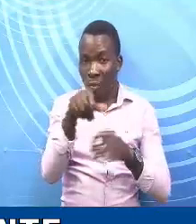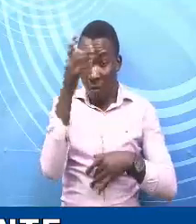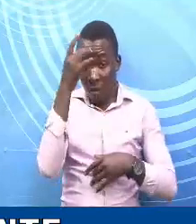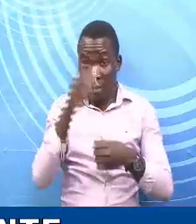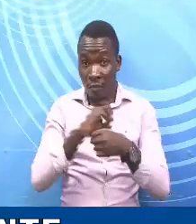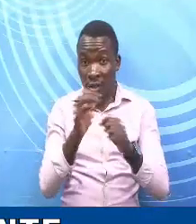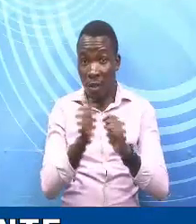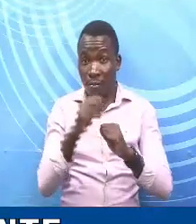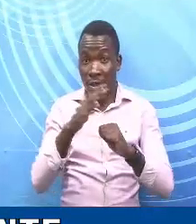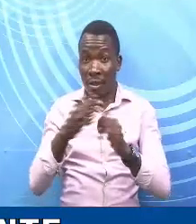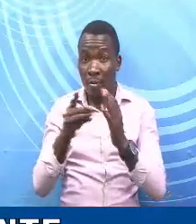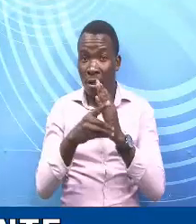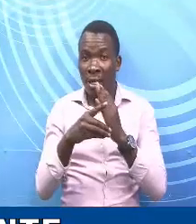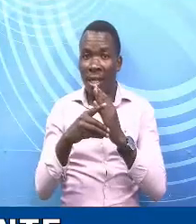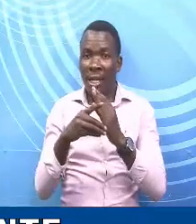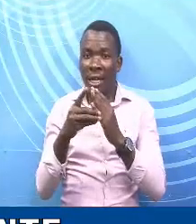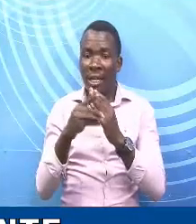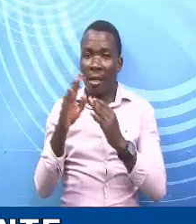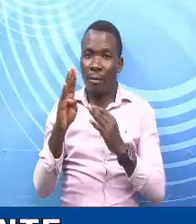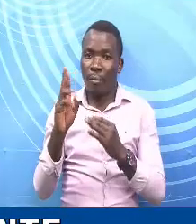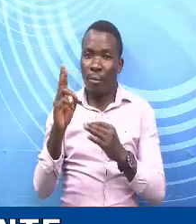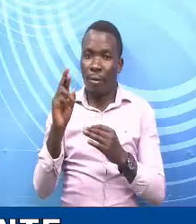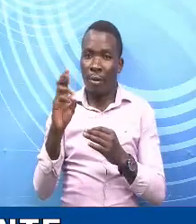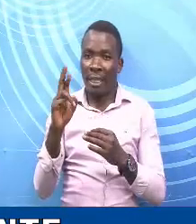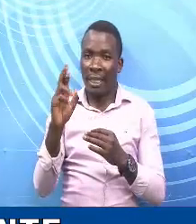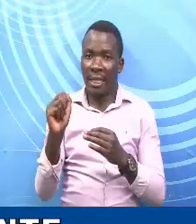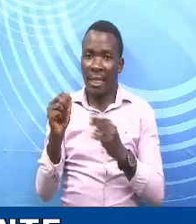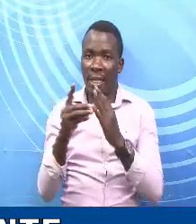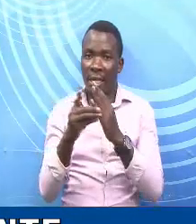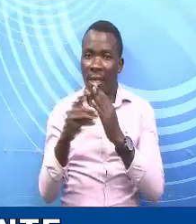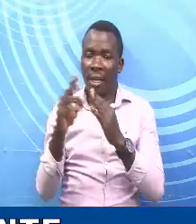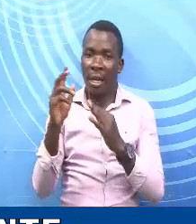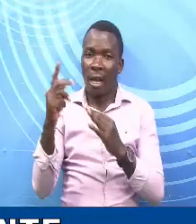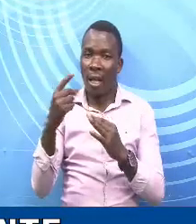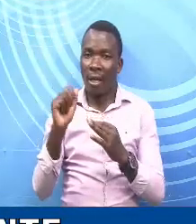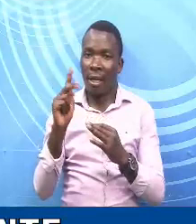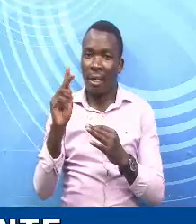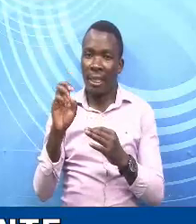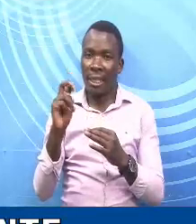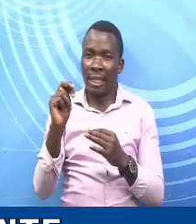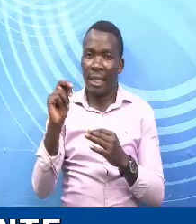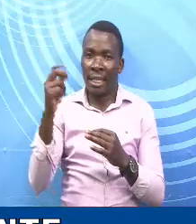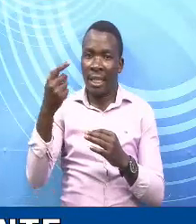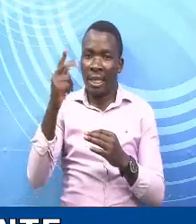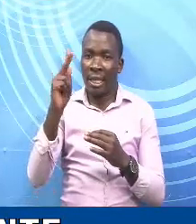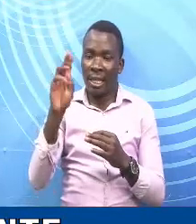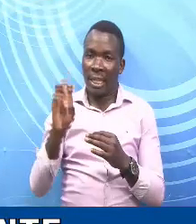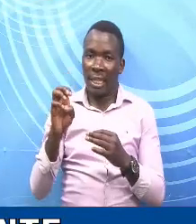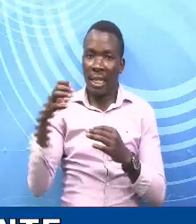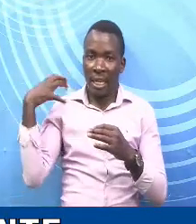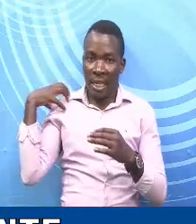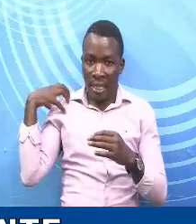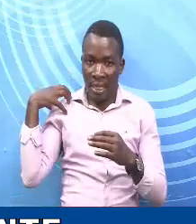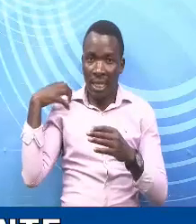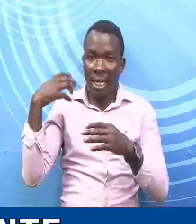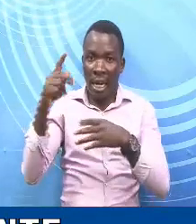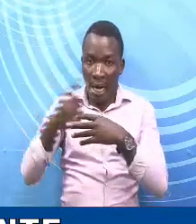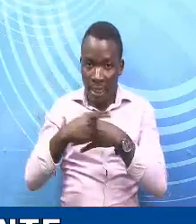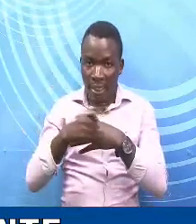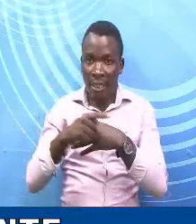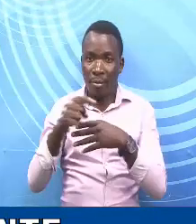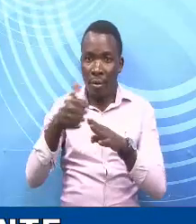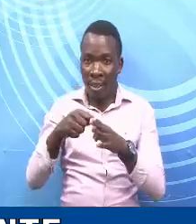kabiri harimo akarere ka Burera akaza akarere ka Gakenke akarere ka Bugesera Gatsibo Kirehe ndetse